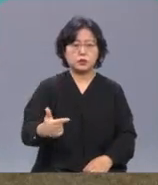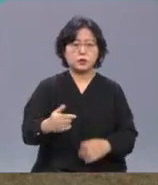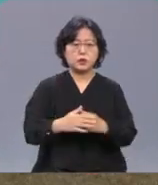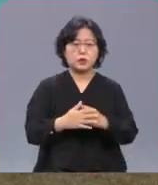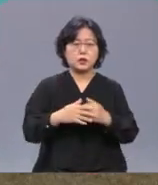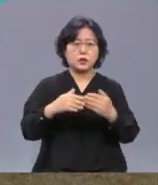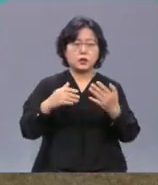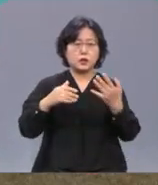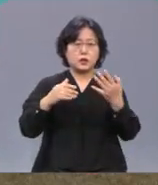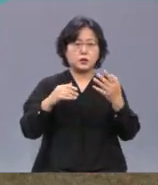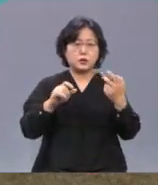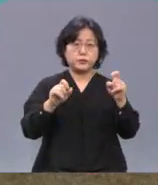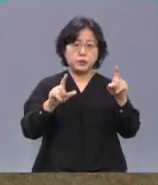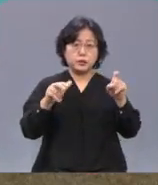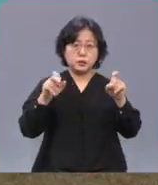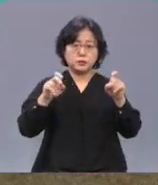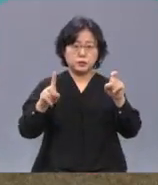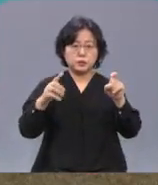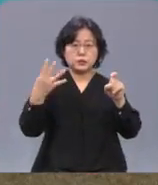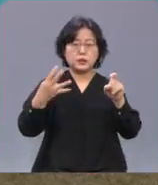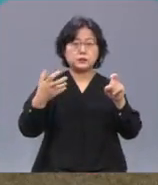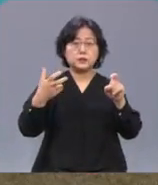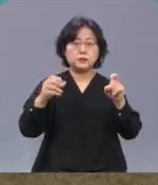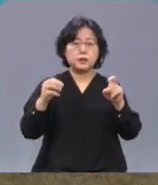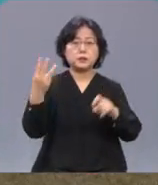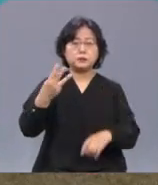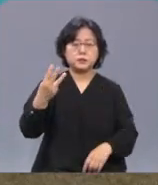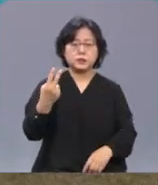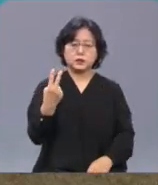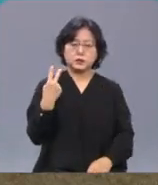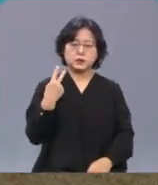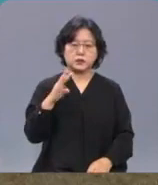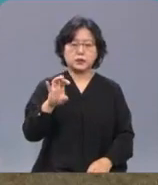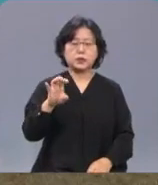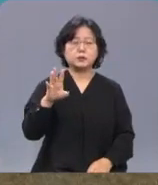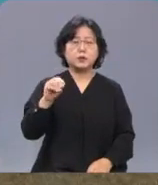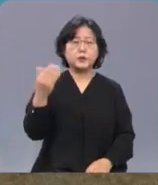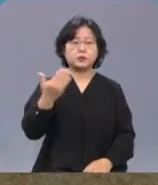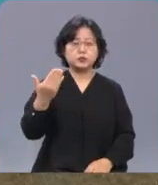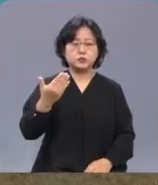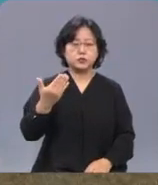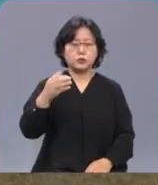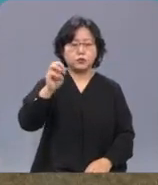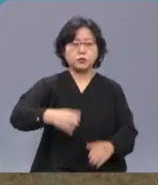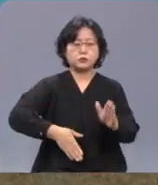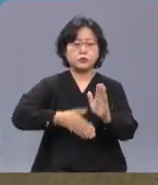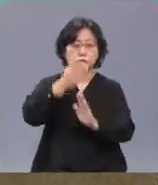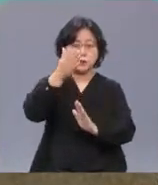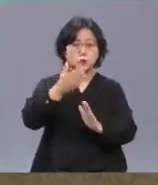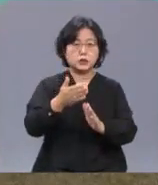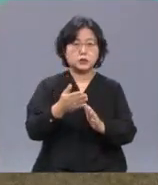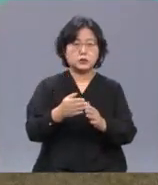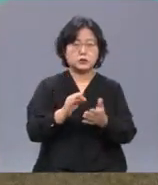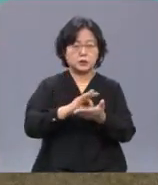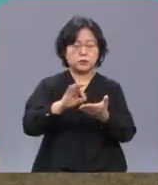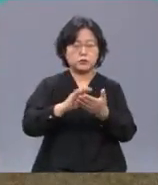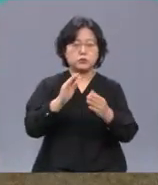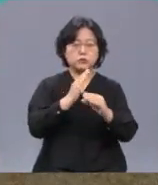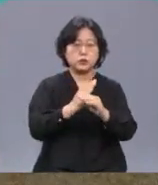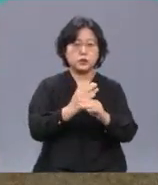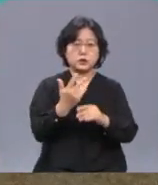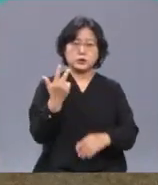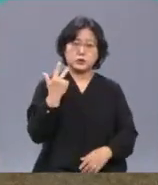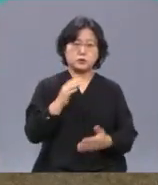지난 21일은 47만 3천 톤, 그제는 44만 9천 톤이 광주 시내 공급됐습니다.